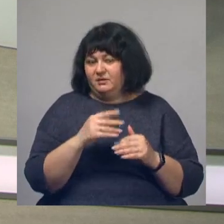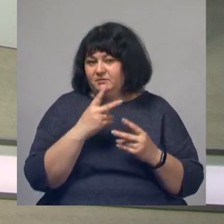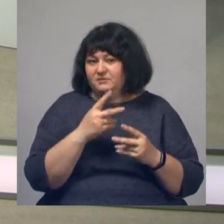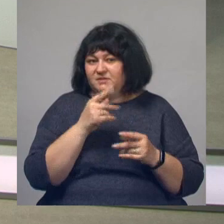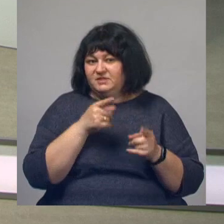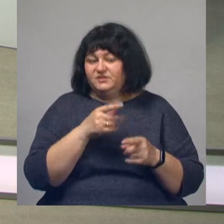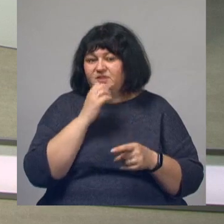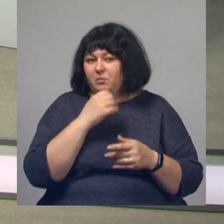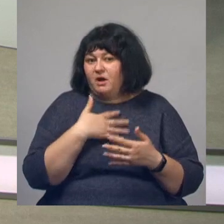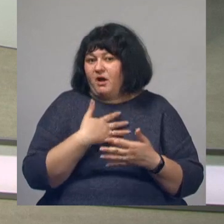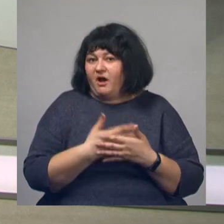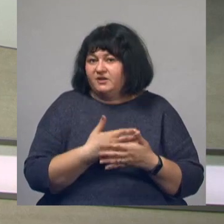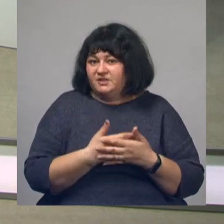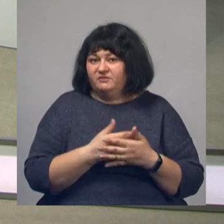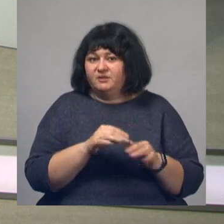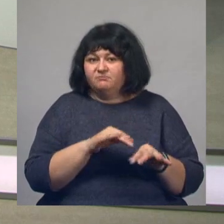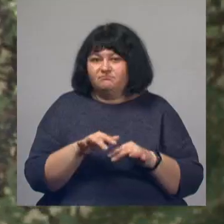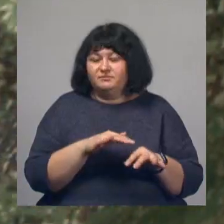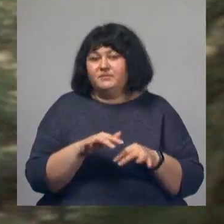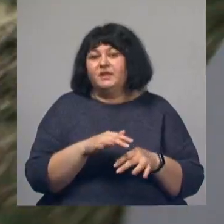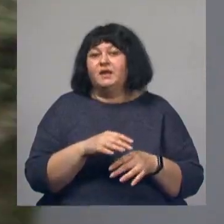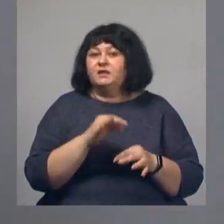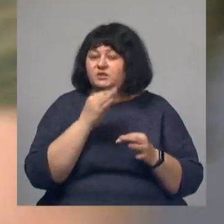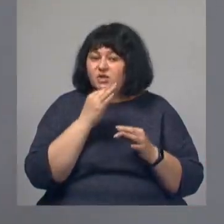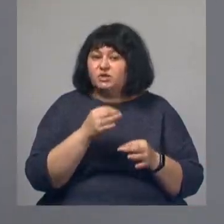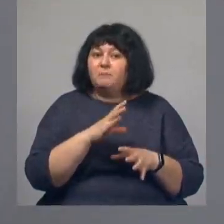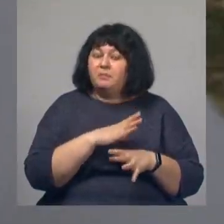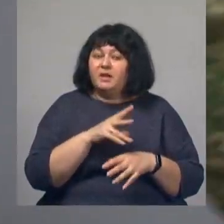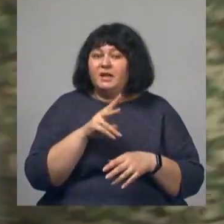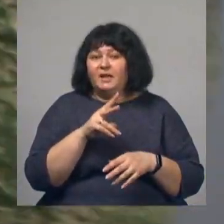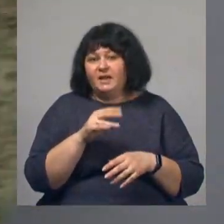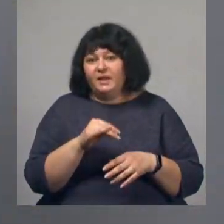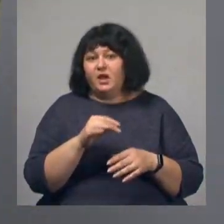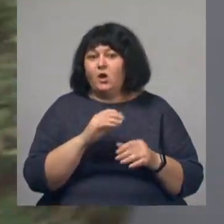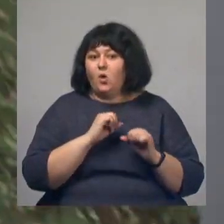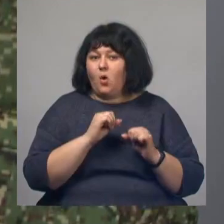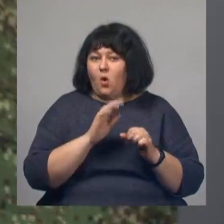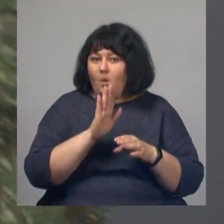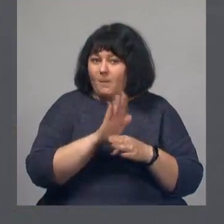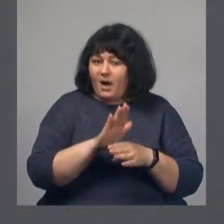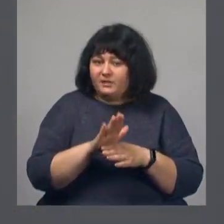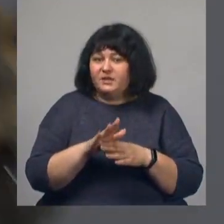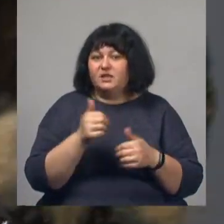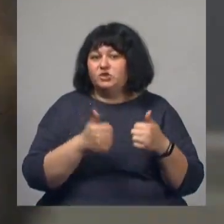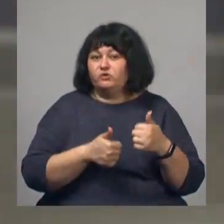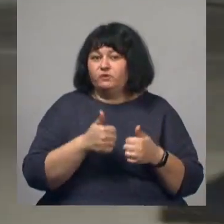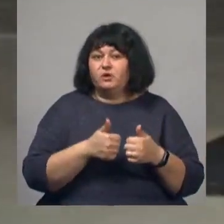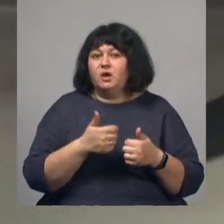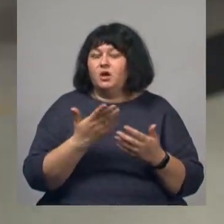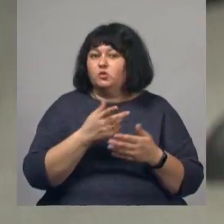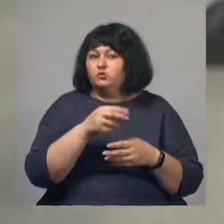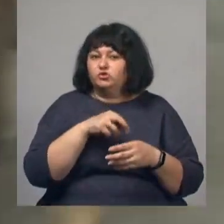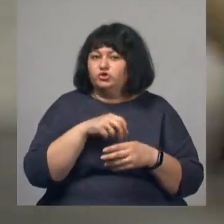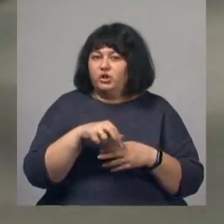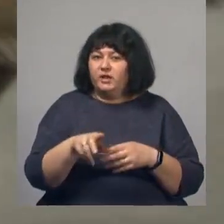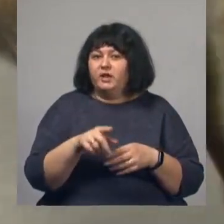ну, активная, достаточно юркая. Скажите, а были ли, Александр, команды на соревнованиях, ну, с которыми вы шли, так